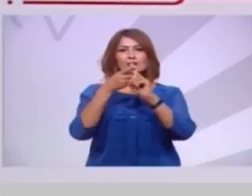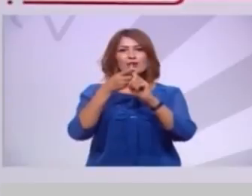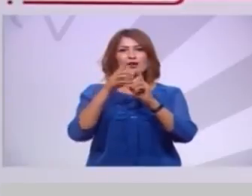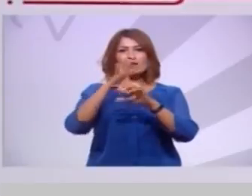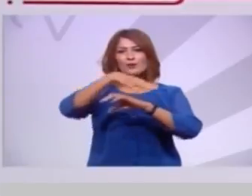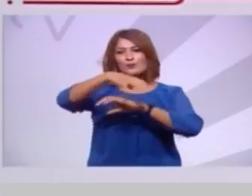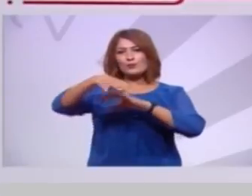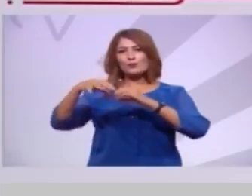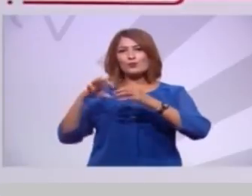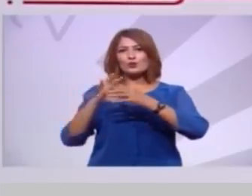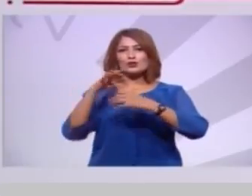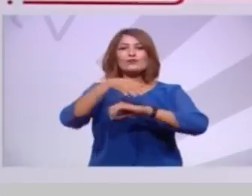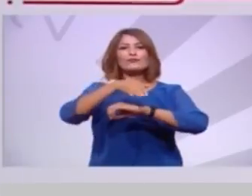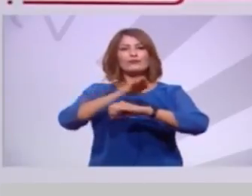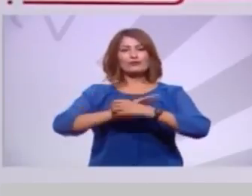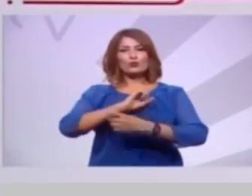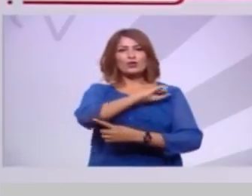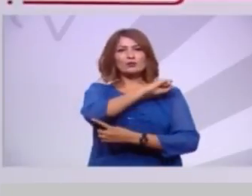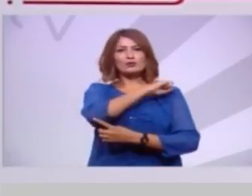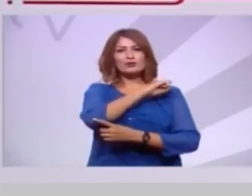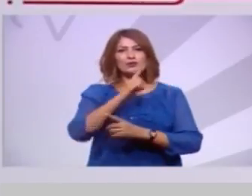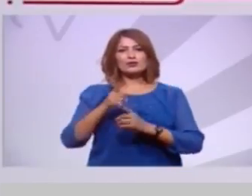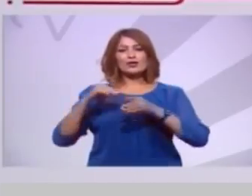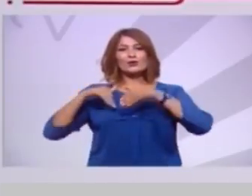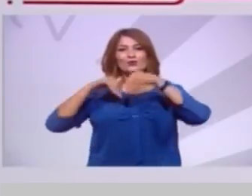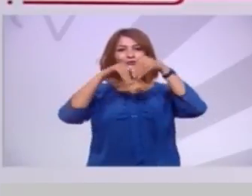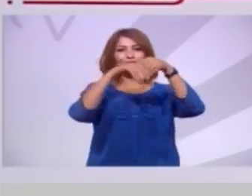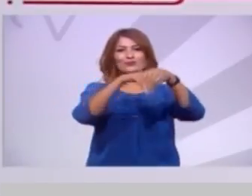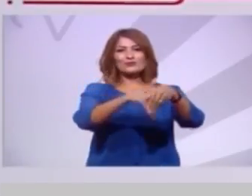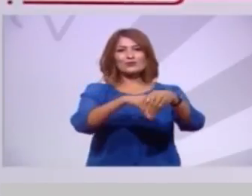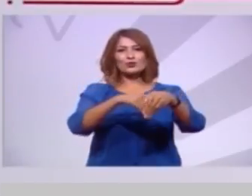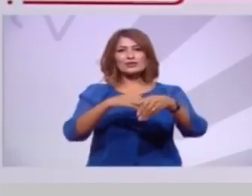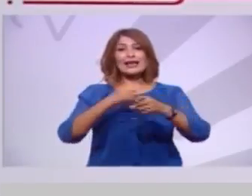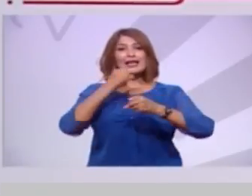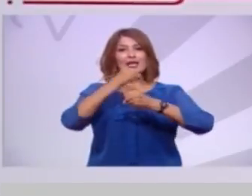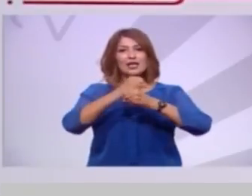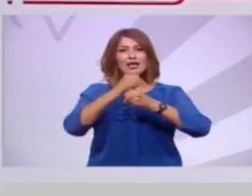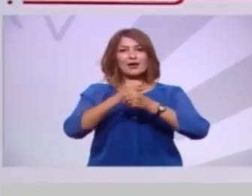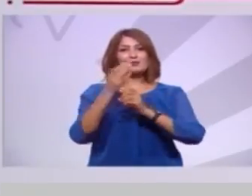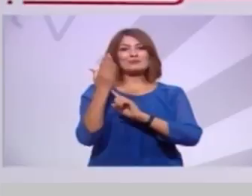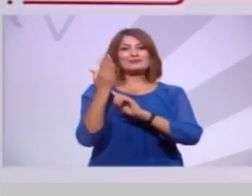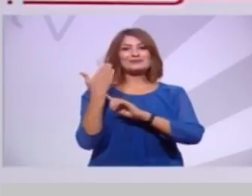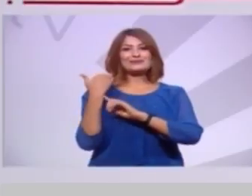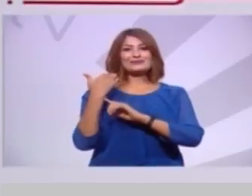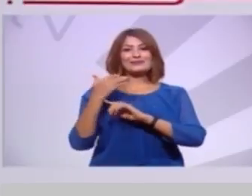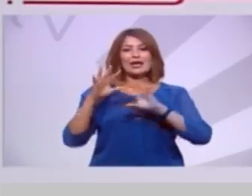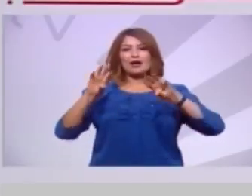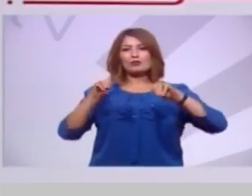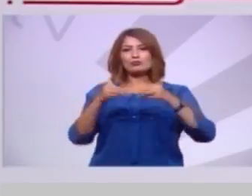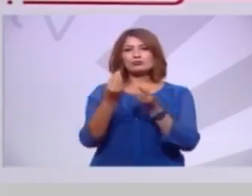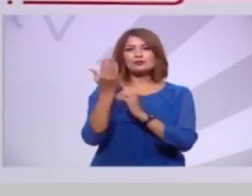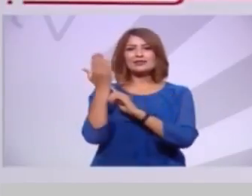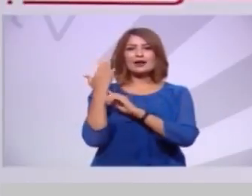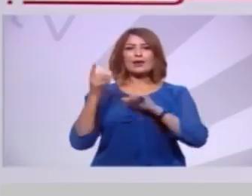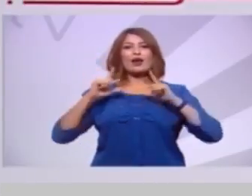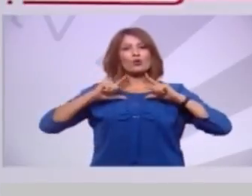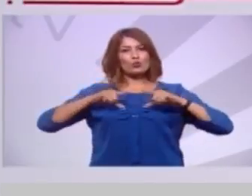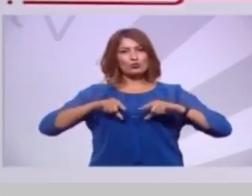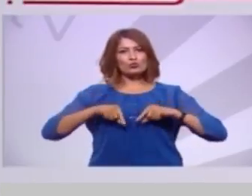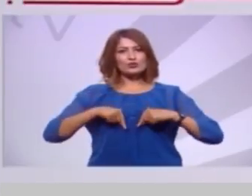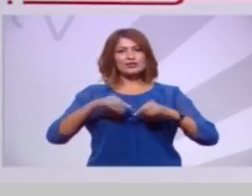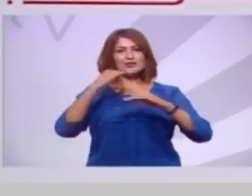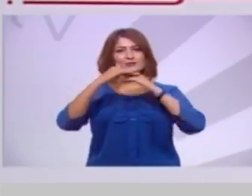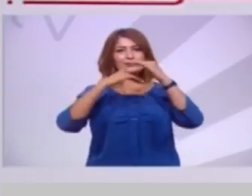الولايه ولن واسر المشوار الذي بد ان اه عندما كنا وزيرا مكلفا بالتنميه